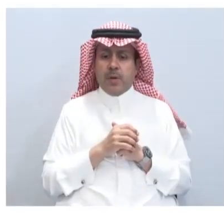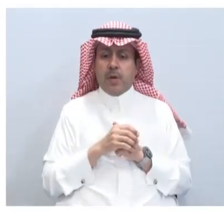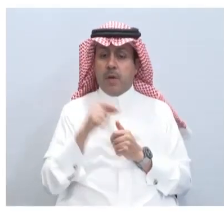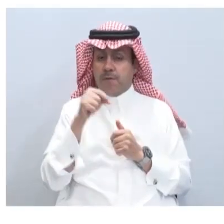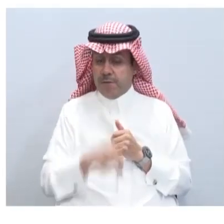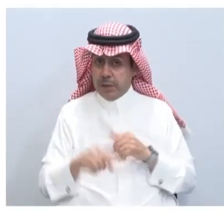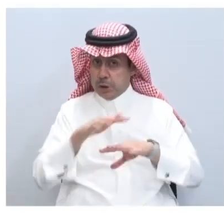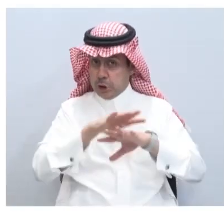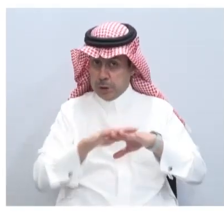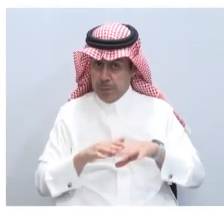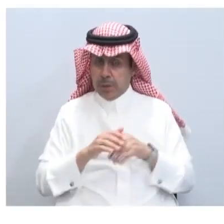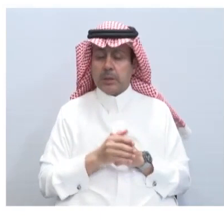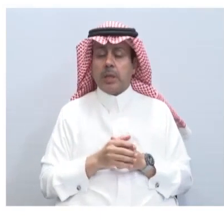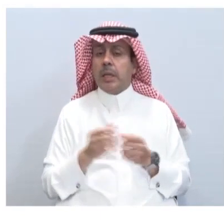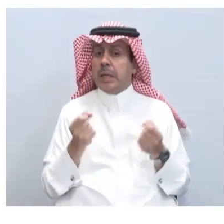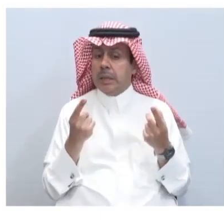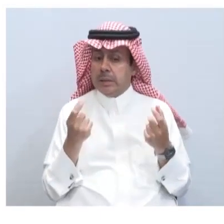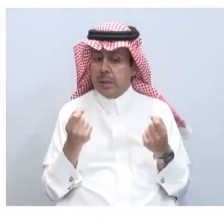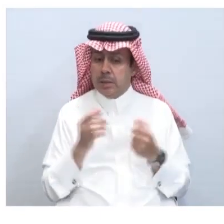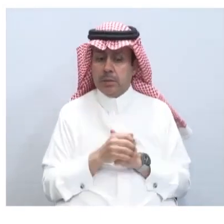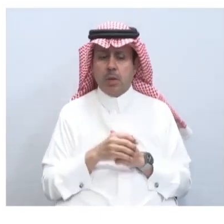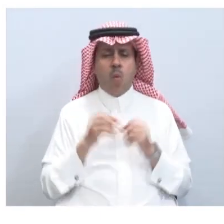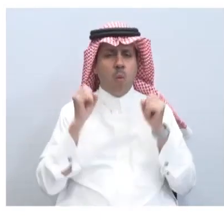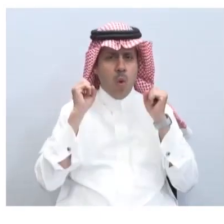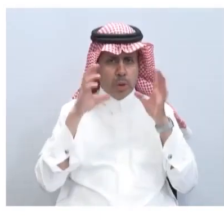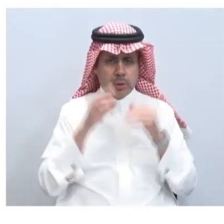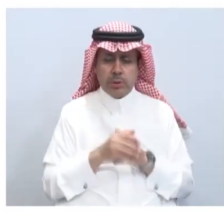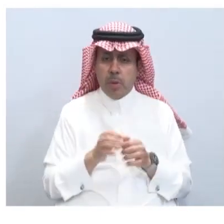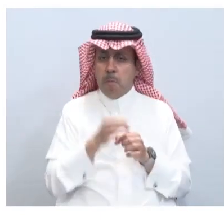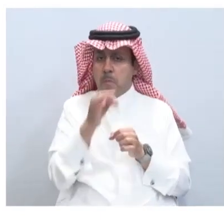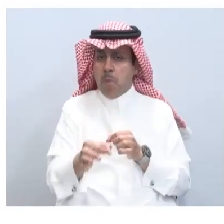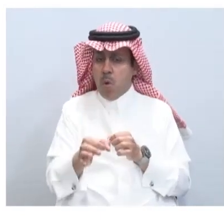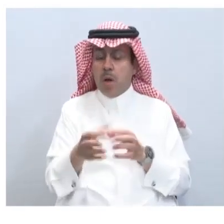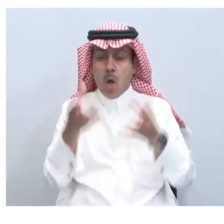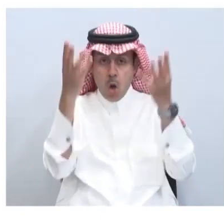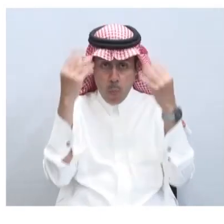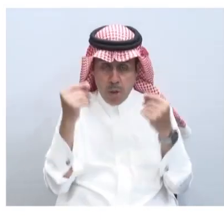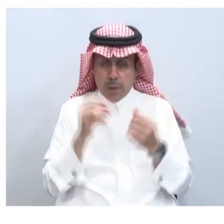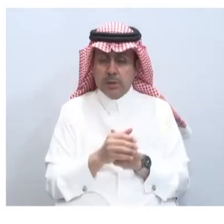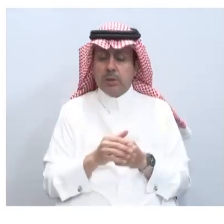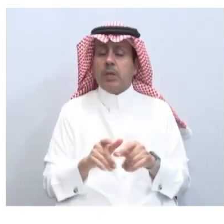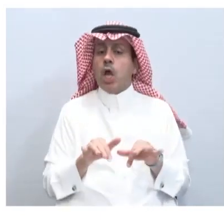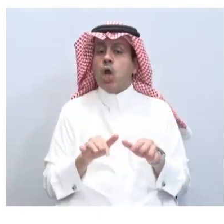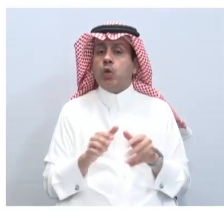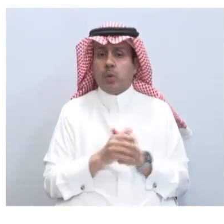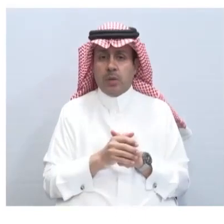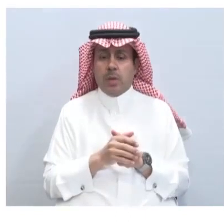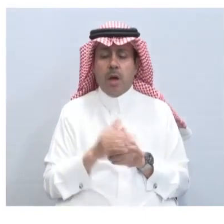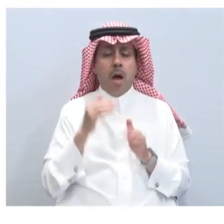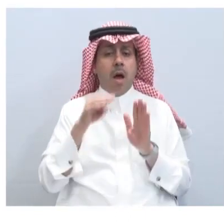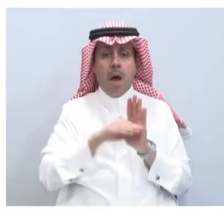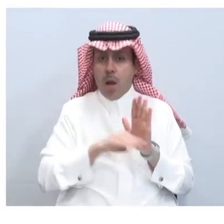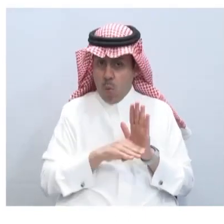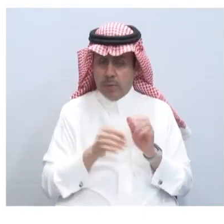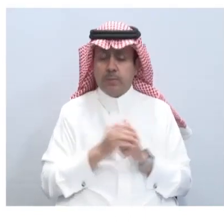حيث يتوافر على شبكه الانترنت عدد كبير من مواقع المعلومات الالكترونيه المتنوعه مثل